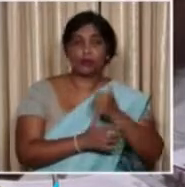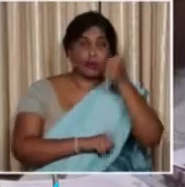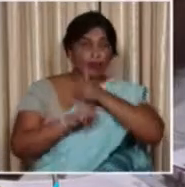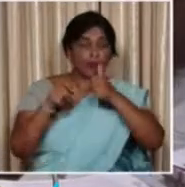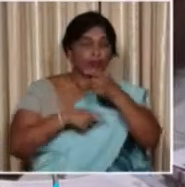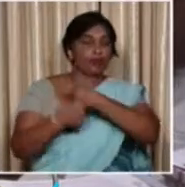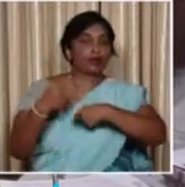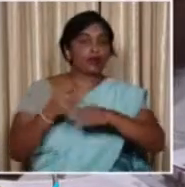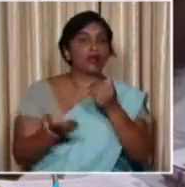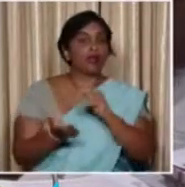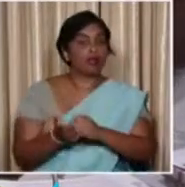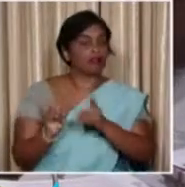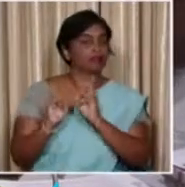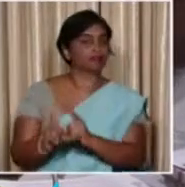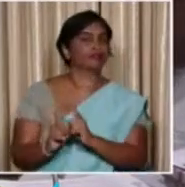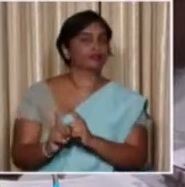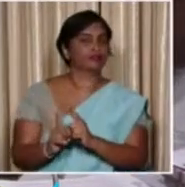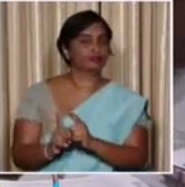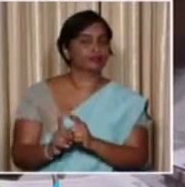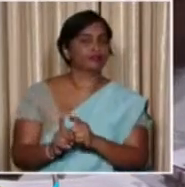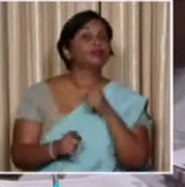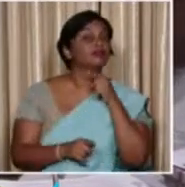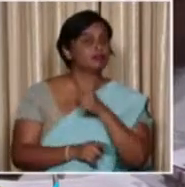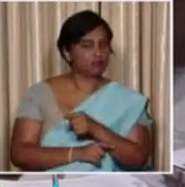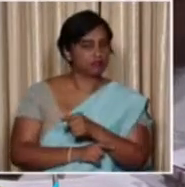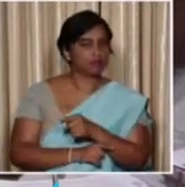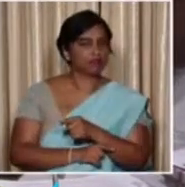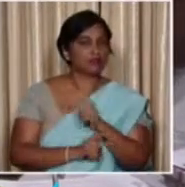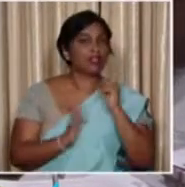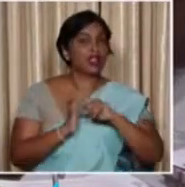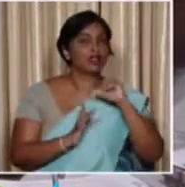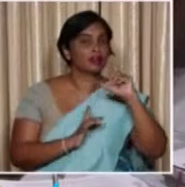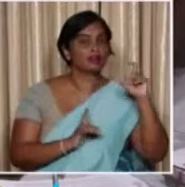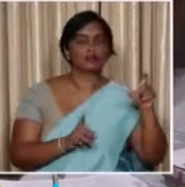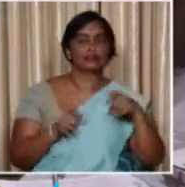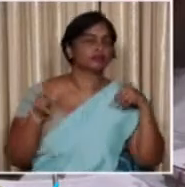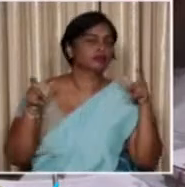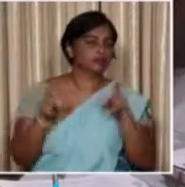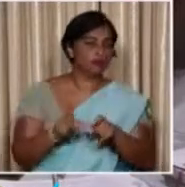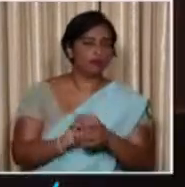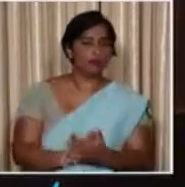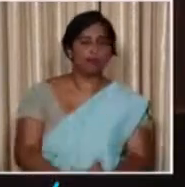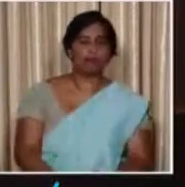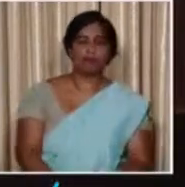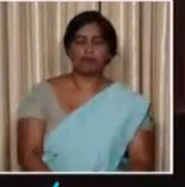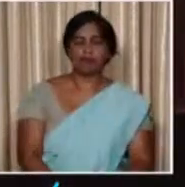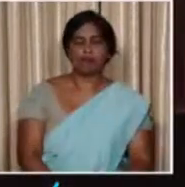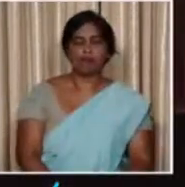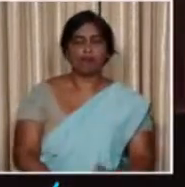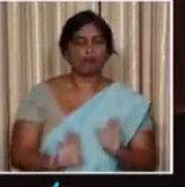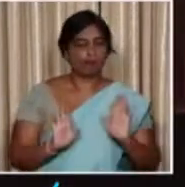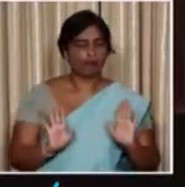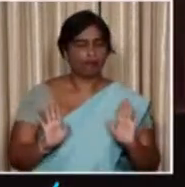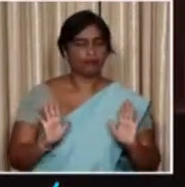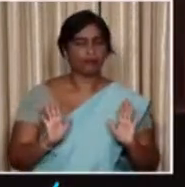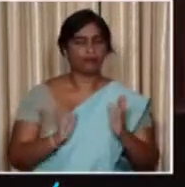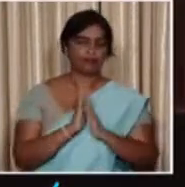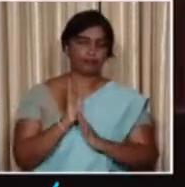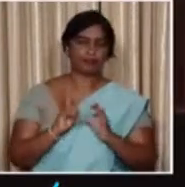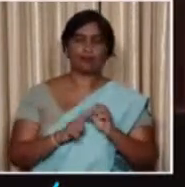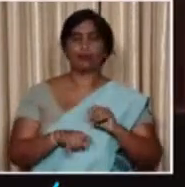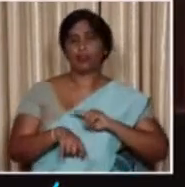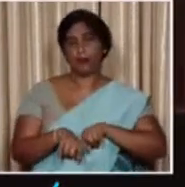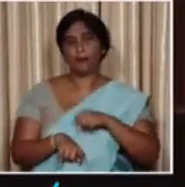ටික ආයි ස්ථාපිත කරුවා හරි අපි ඒකයි අයිටිඩී එක වෙනම තහනම් කරුවේ දැන් ගරු එතුමා එතුමා දැන්